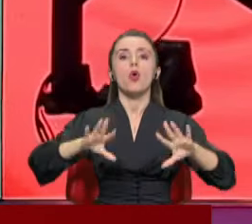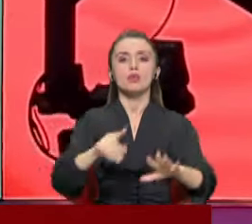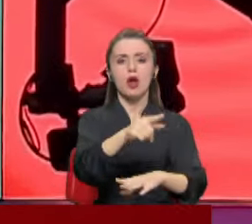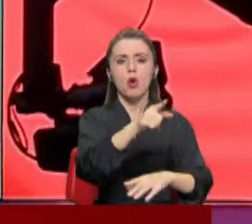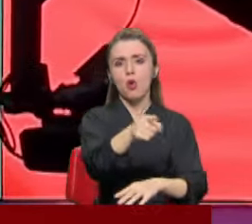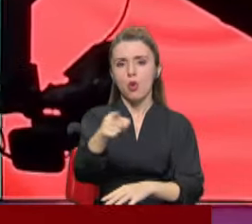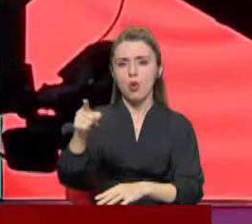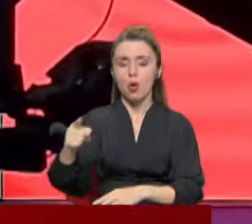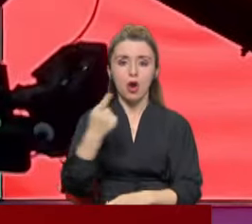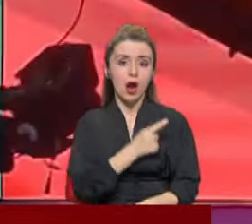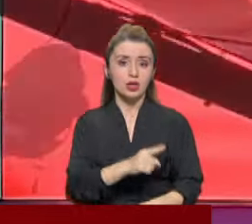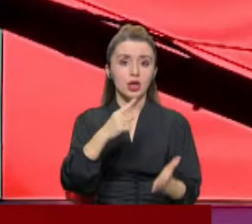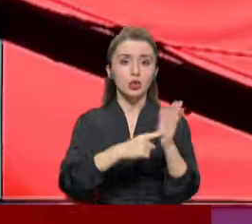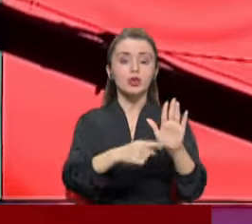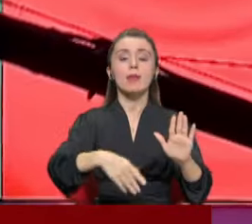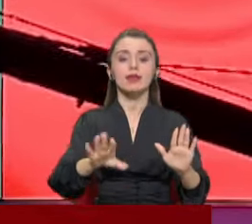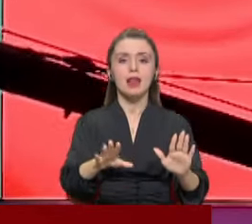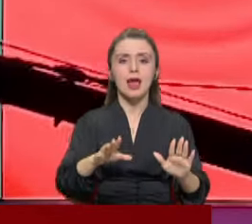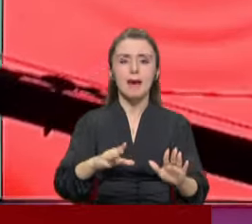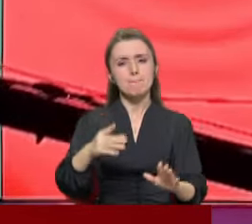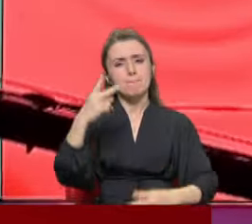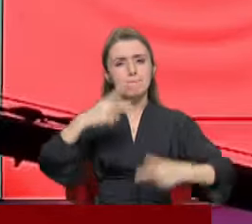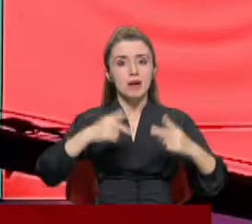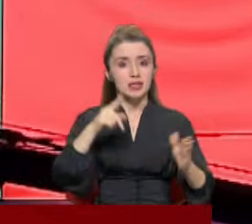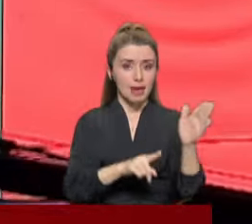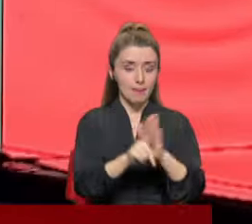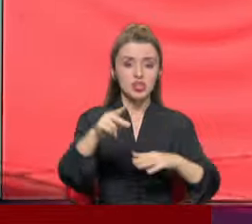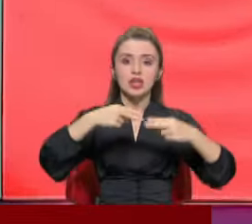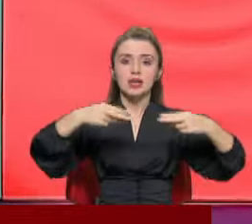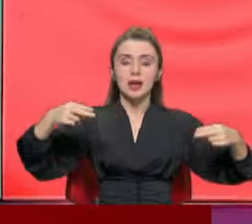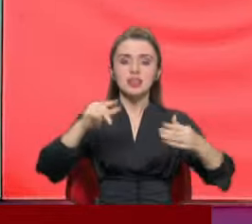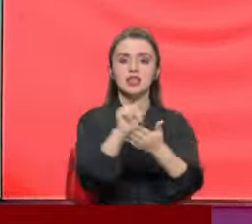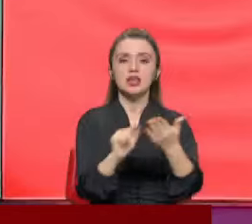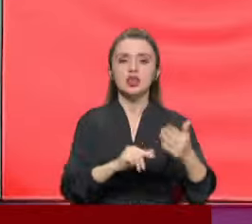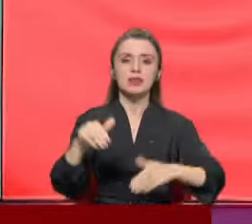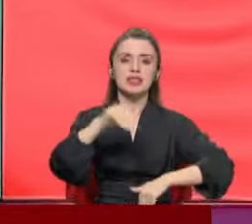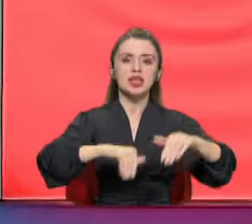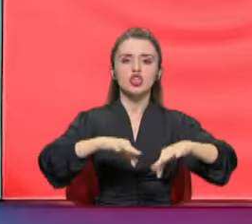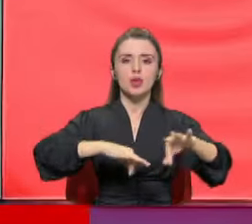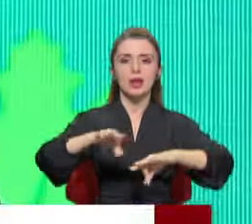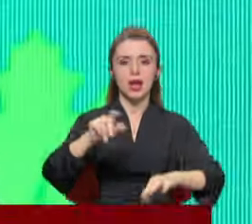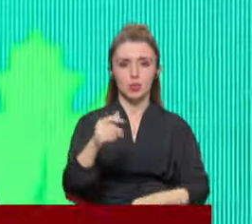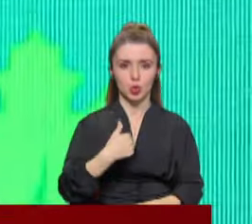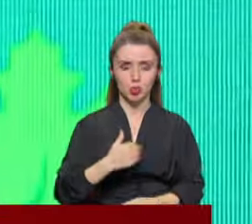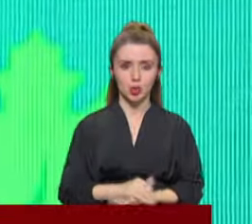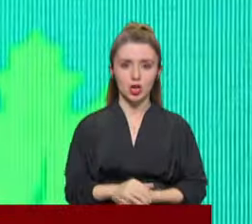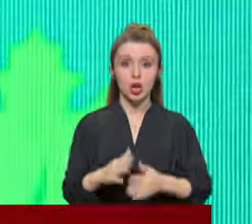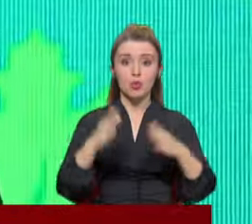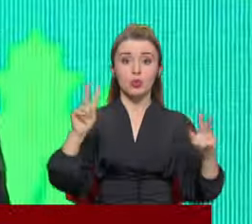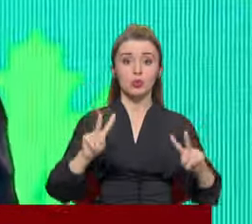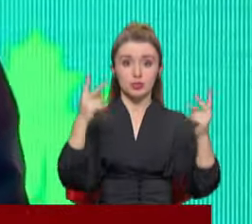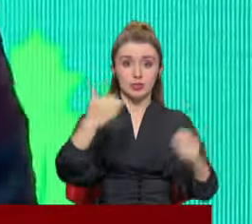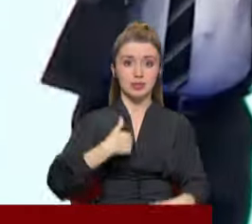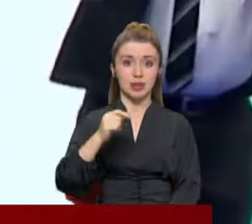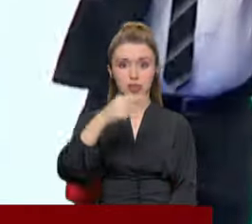yerde aday göstermekten daha çok belli başarı hikayelerimizi yazacağımız bir seçim stratejisi üzerinde durduk. En büyük sürprizi biz